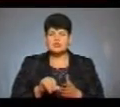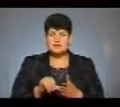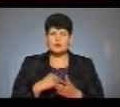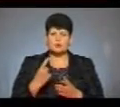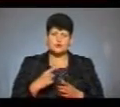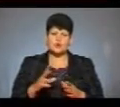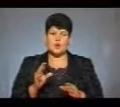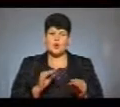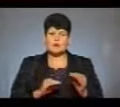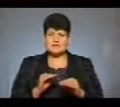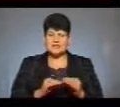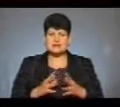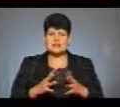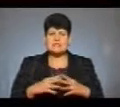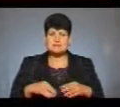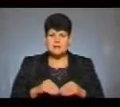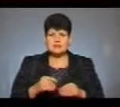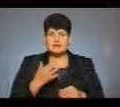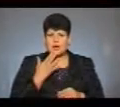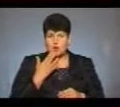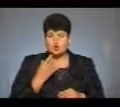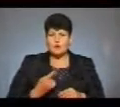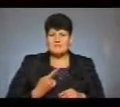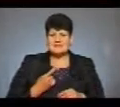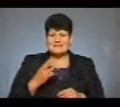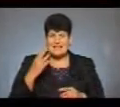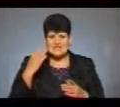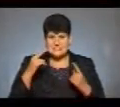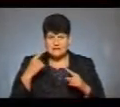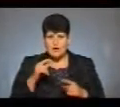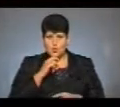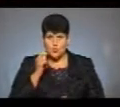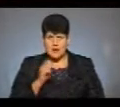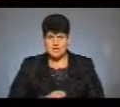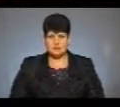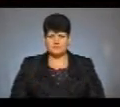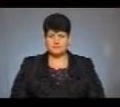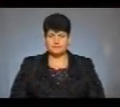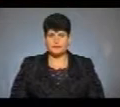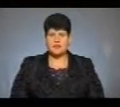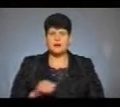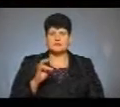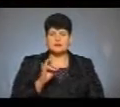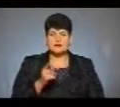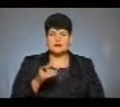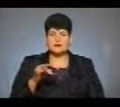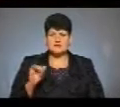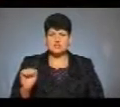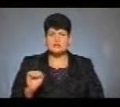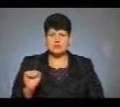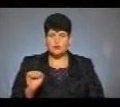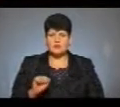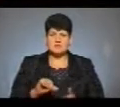спілки майстрів народного мистецтва України. Більше про виставку розповість Анжела Шова. Наталя Грицишин з Теребовлі на